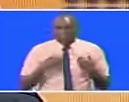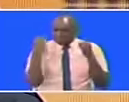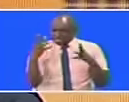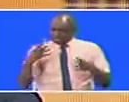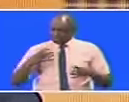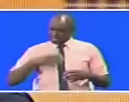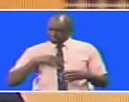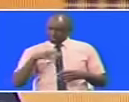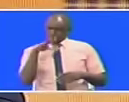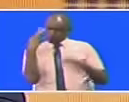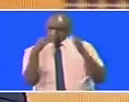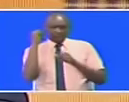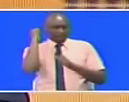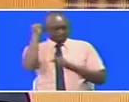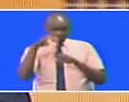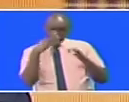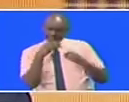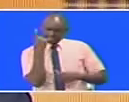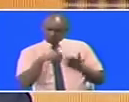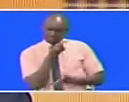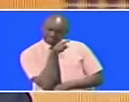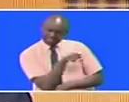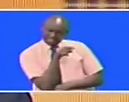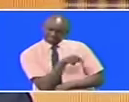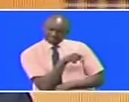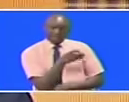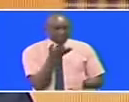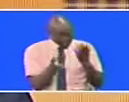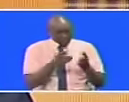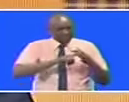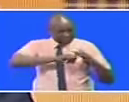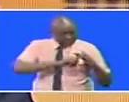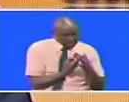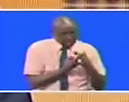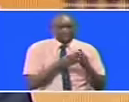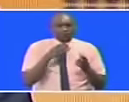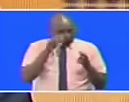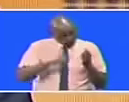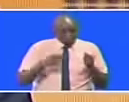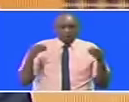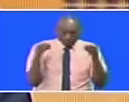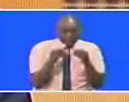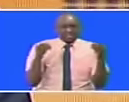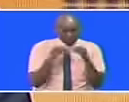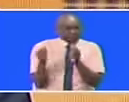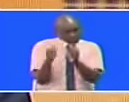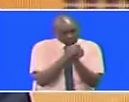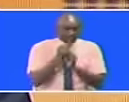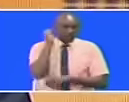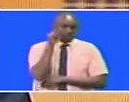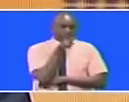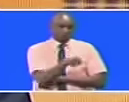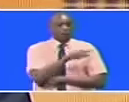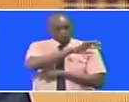wengi wa kisiasa wanabashiri kwamba huenda ikawa ndio mwanzo wa misururu ya mikutano ya pamoja ya kisiasa